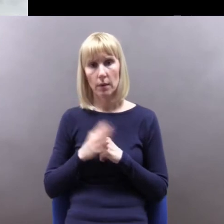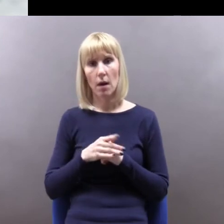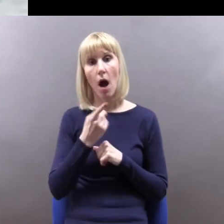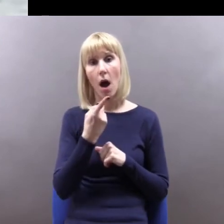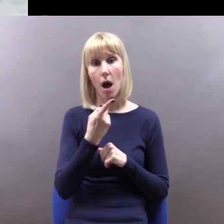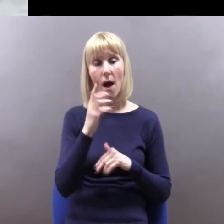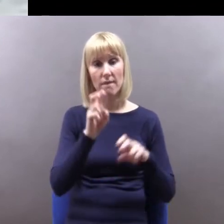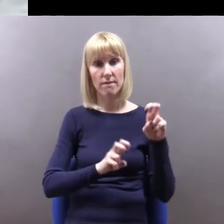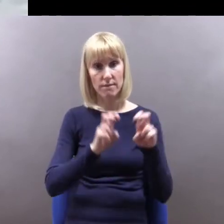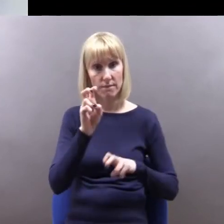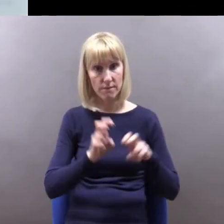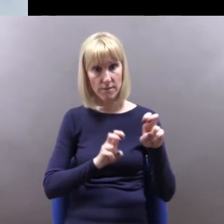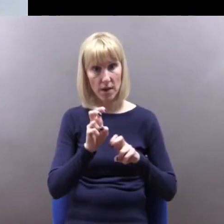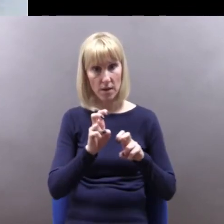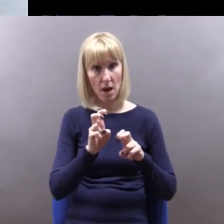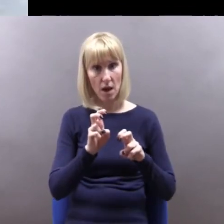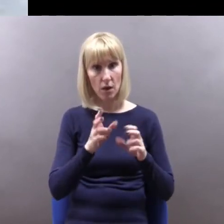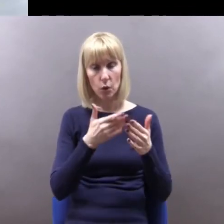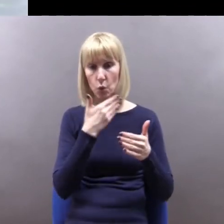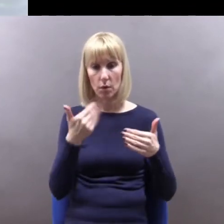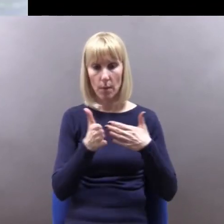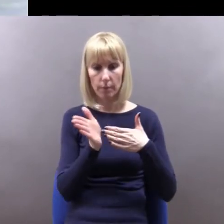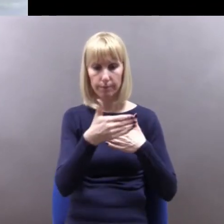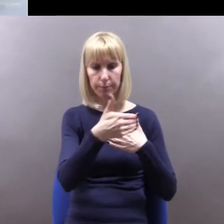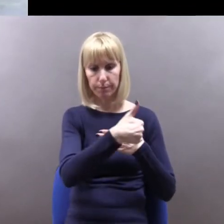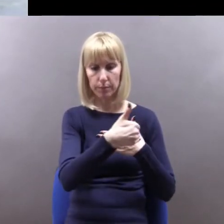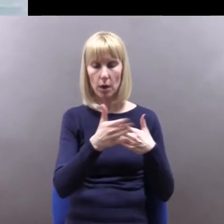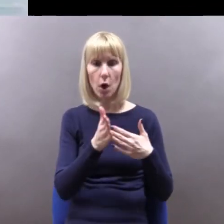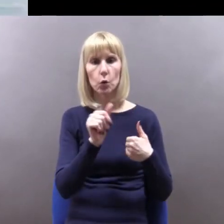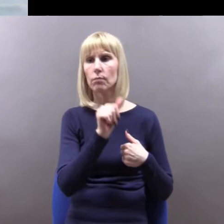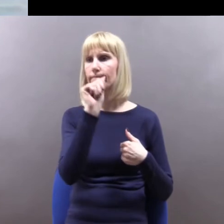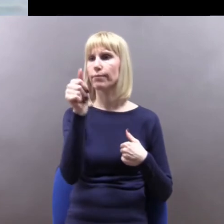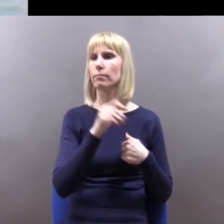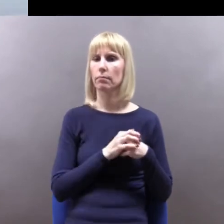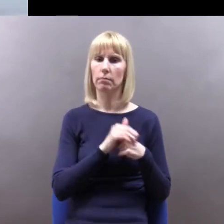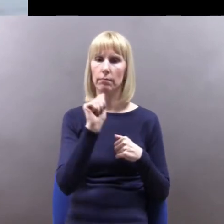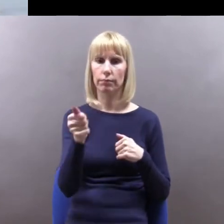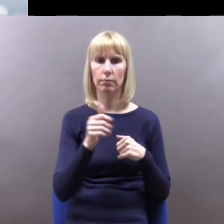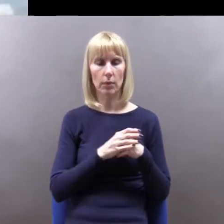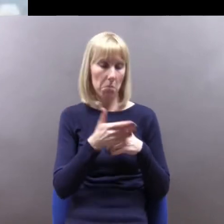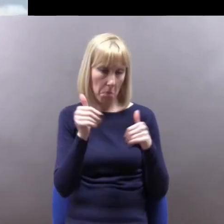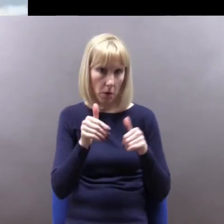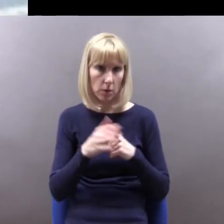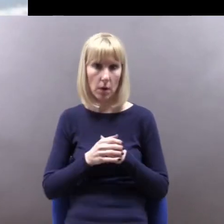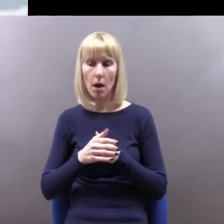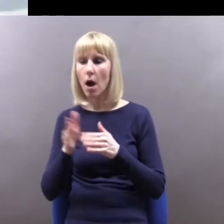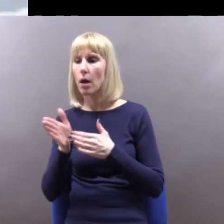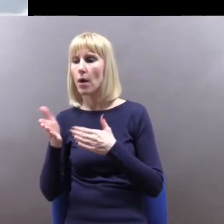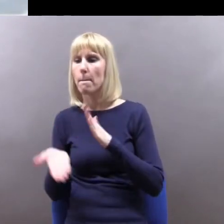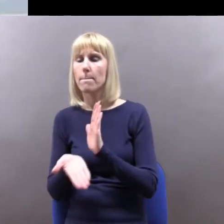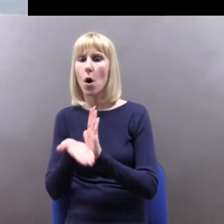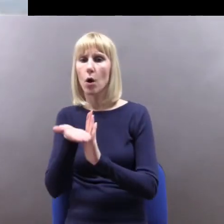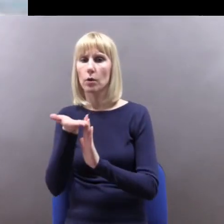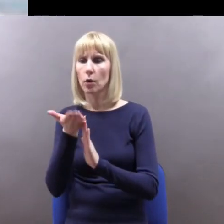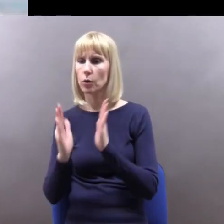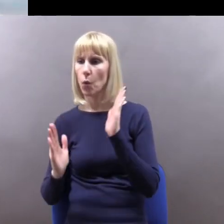Winda charakteryzuje się tym, że nie ma wewnątrz ruchomych elementów. Podnośnik platformowy ma zazwyczaj 3 ściany ruchome, w związku